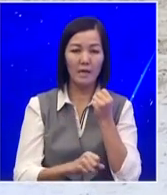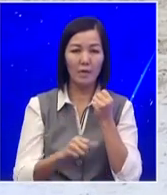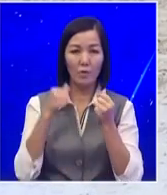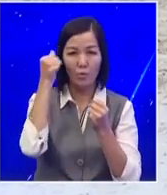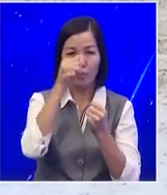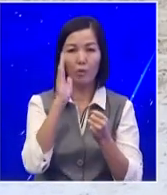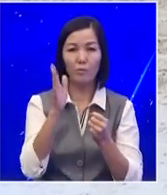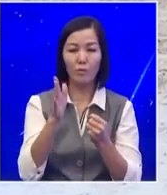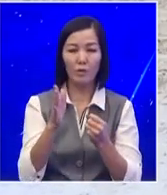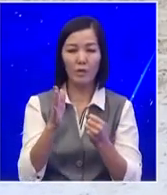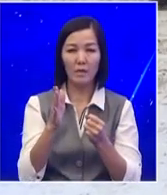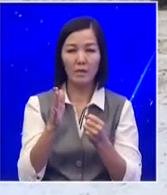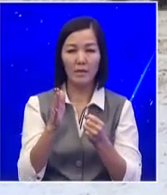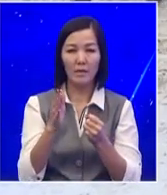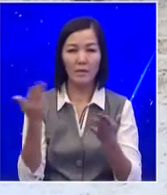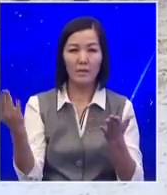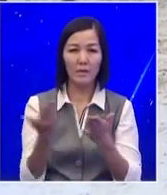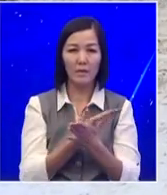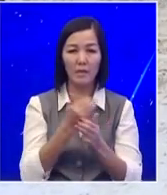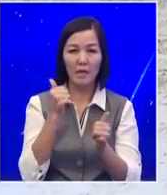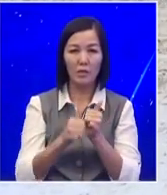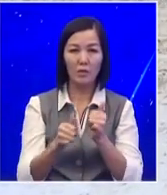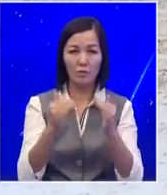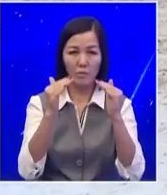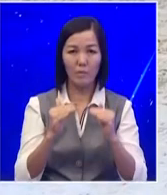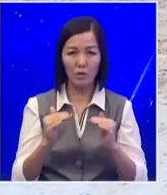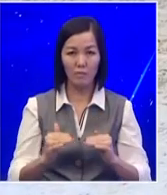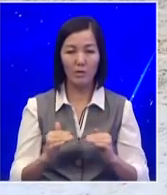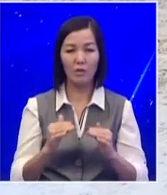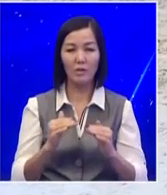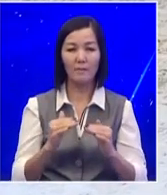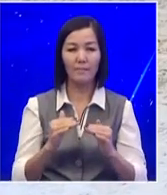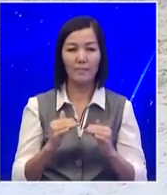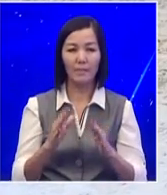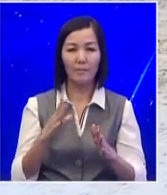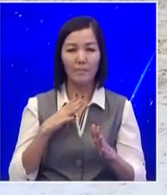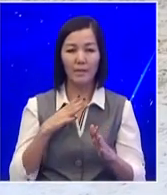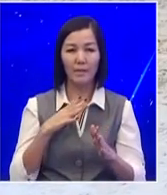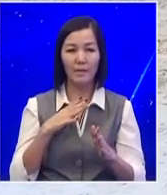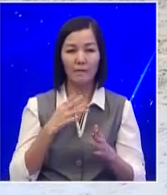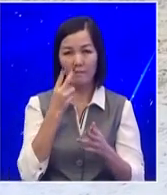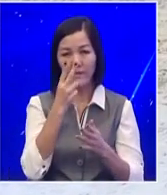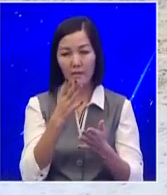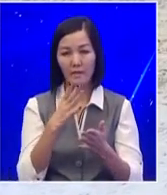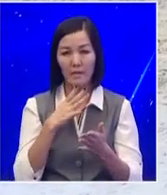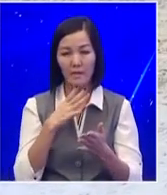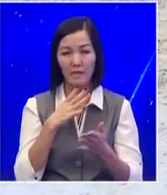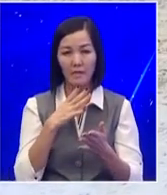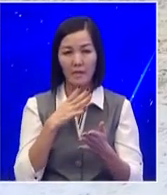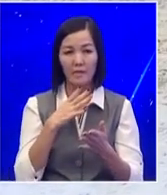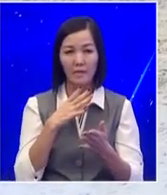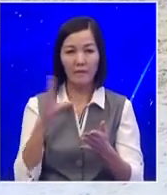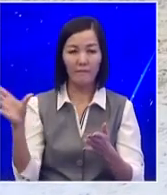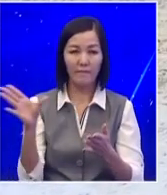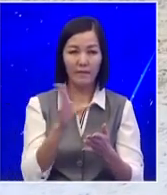незаконных рубок, незаконных продаж с каждым годом все меньше и меньше. Было вот сегодня наглядно видно,